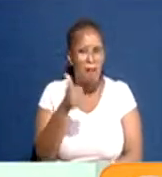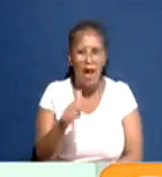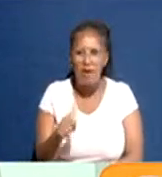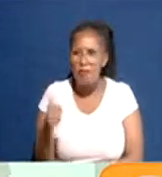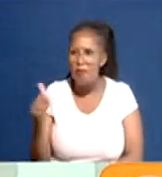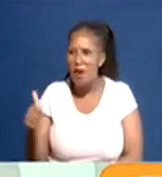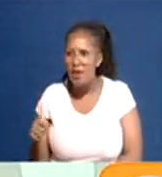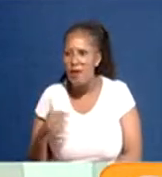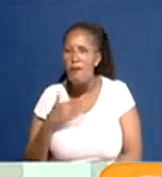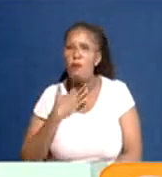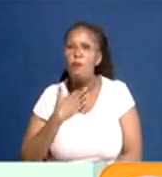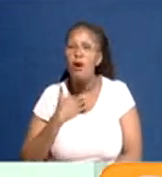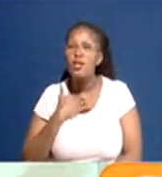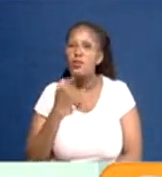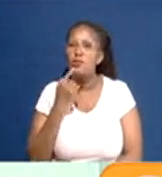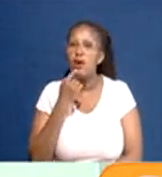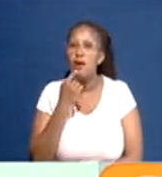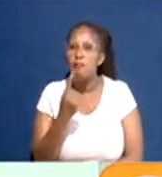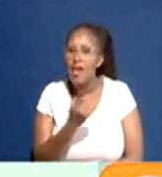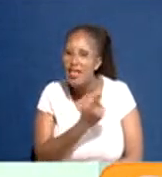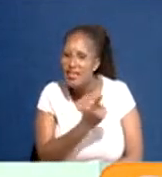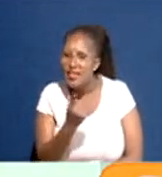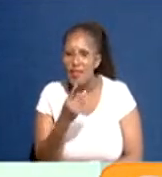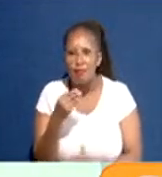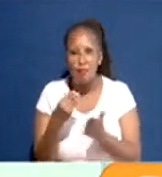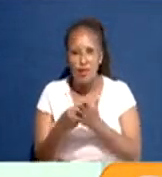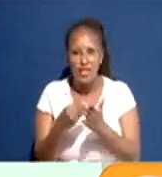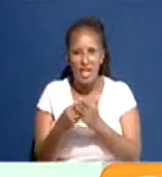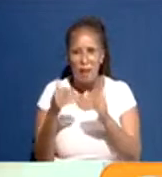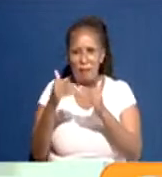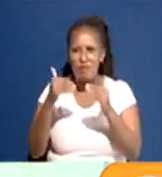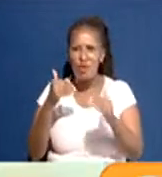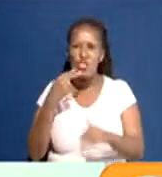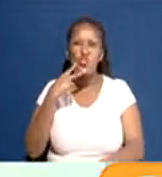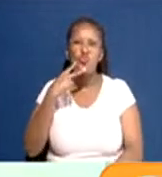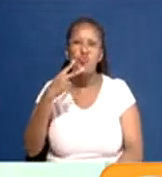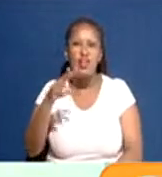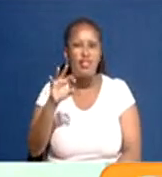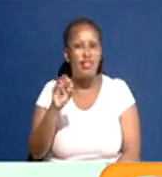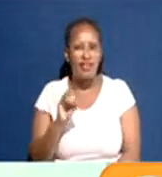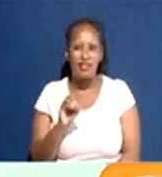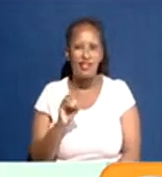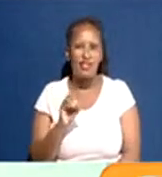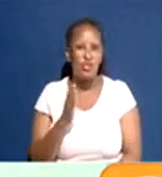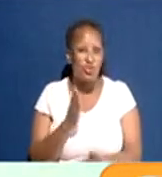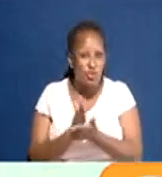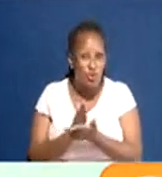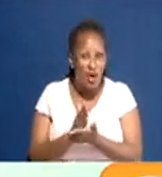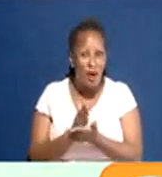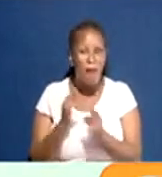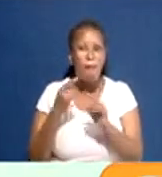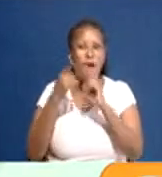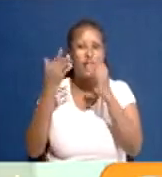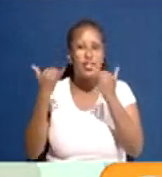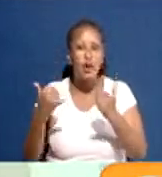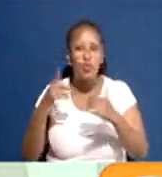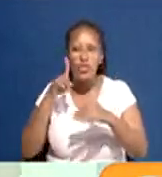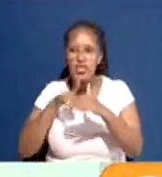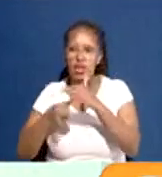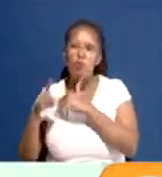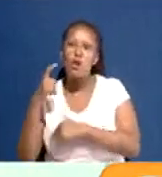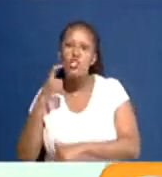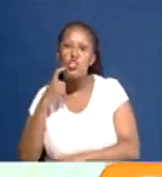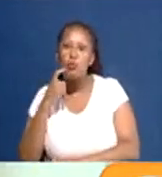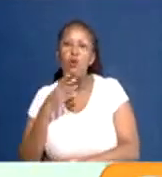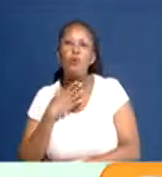Mimi nataka niwaambie hivi. Hii bei ilikuwa 230, si ni kweli? Saa hizi ukienda kwa shelf, na mimi